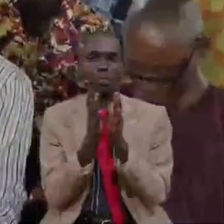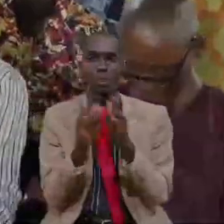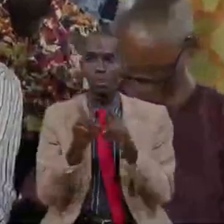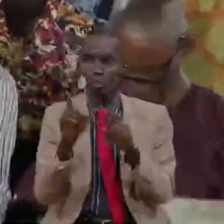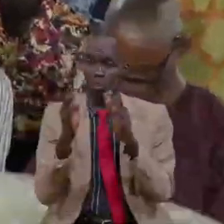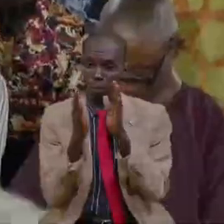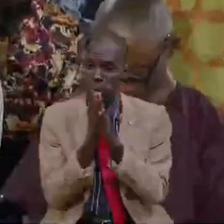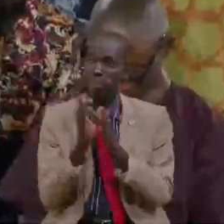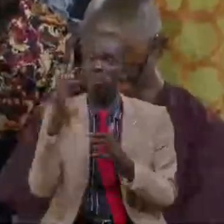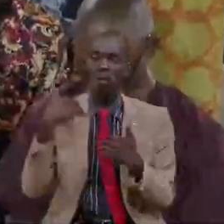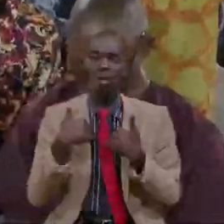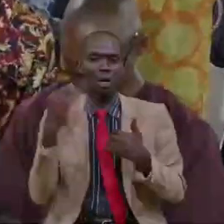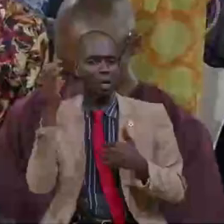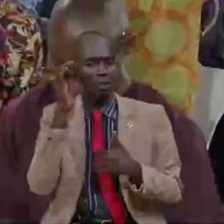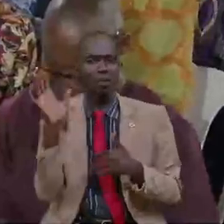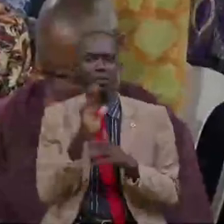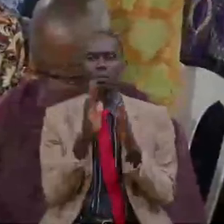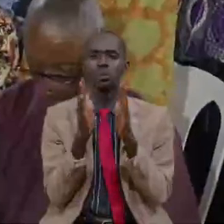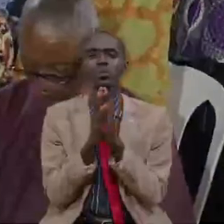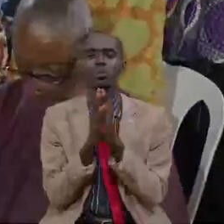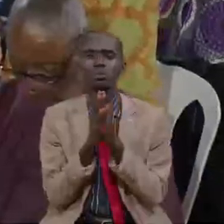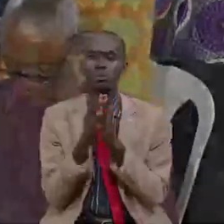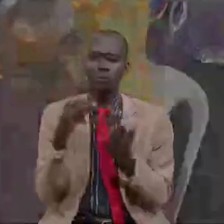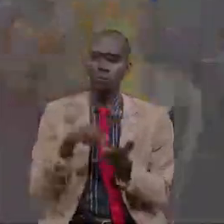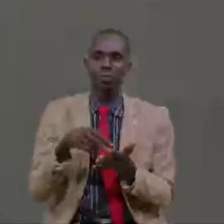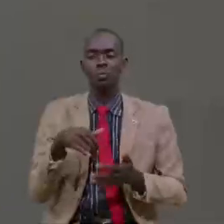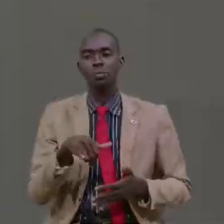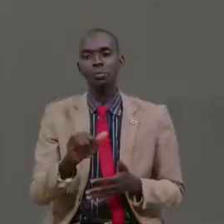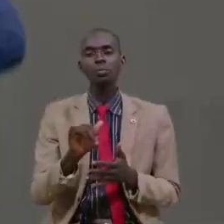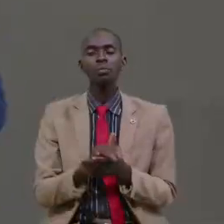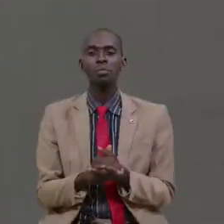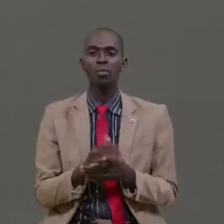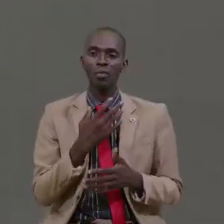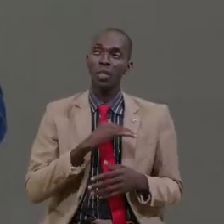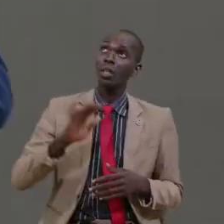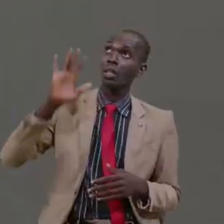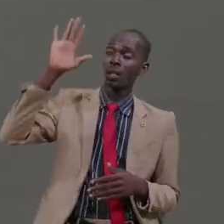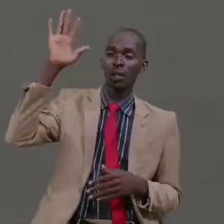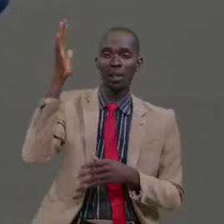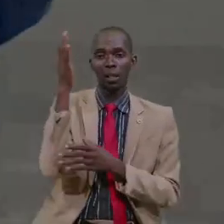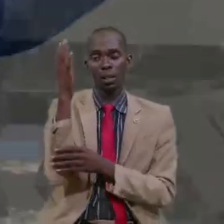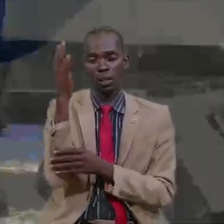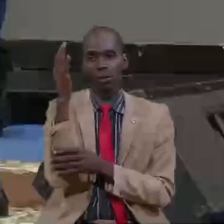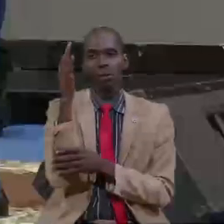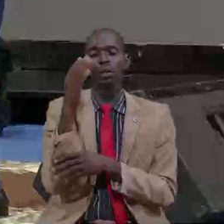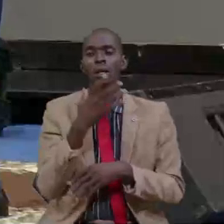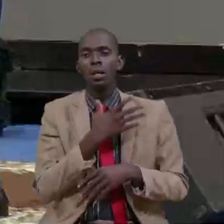Il a exaucé ta prière. Toujours debout, toujours debout. Lève cette main.